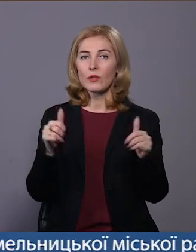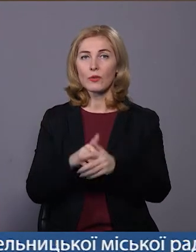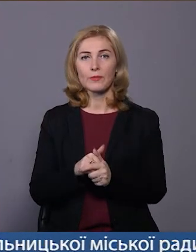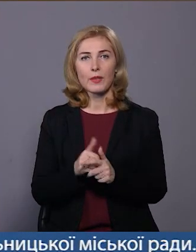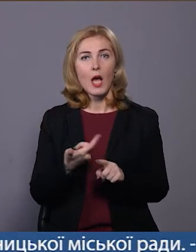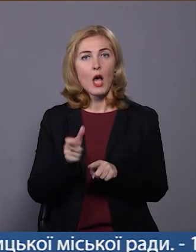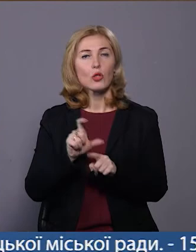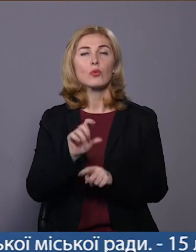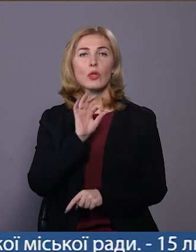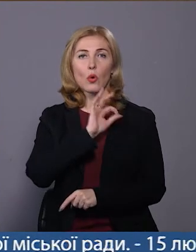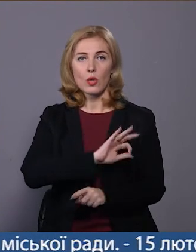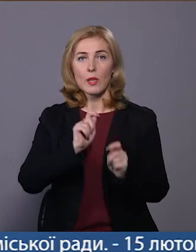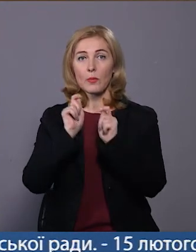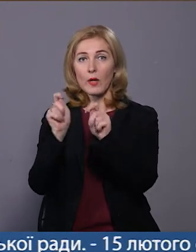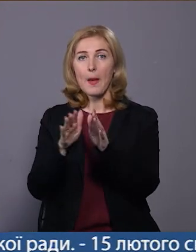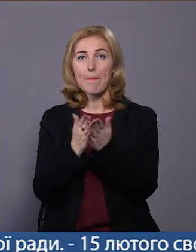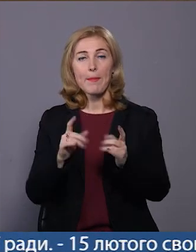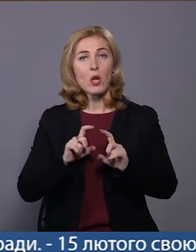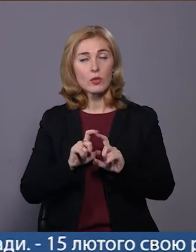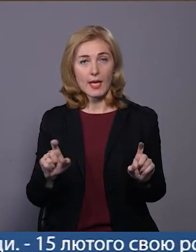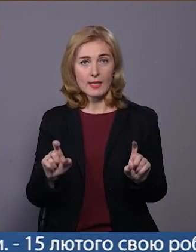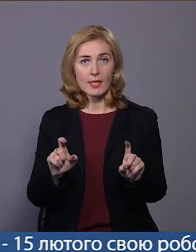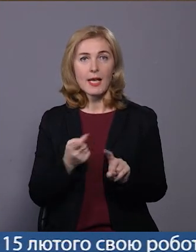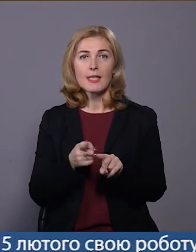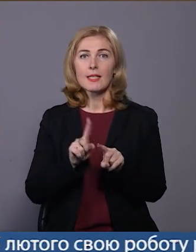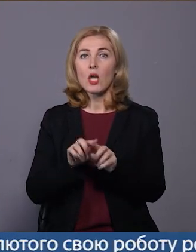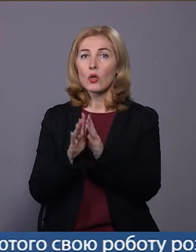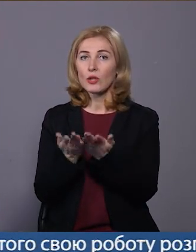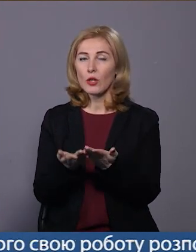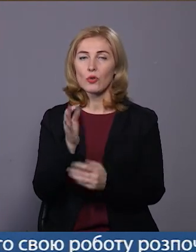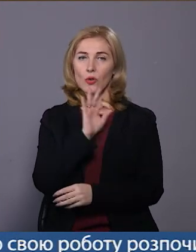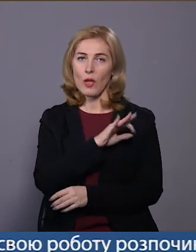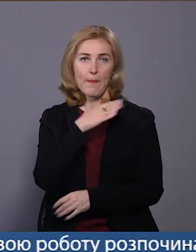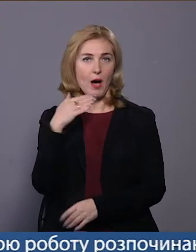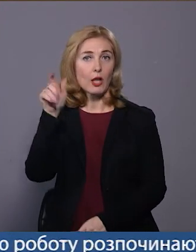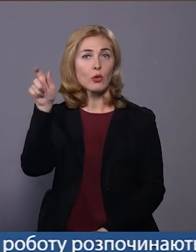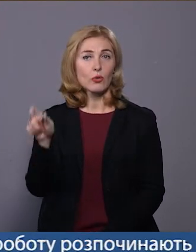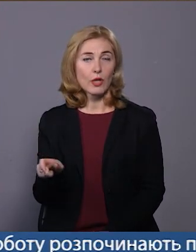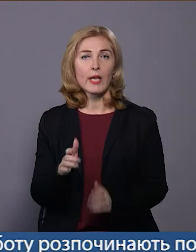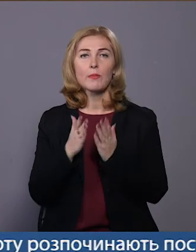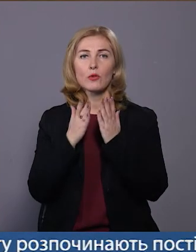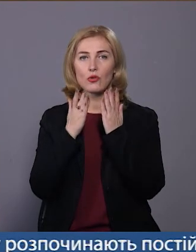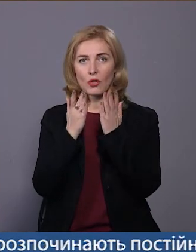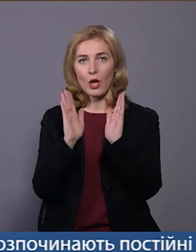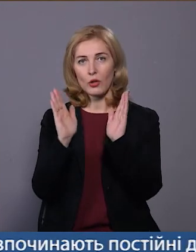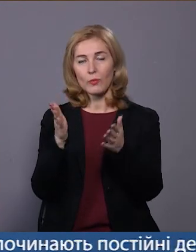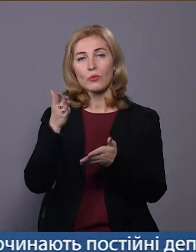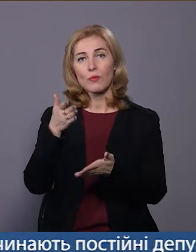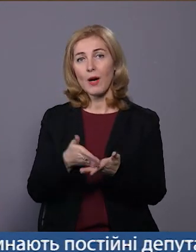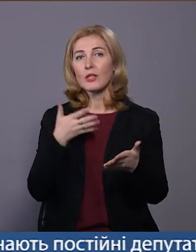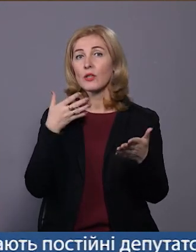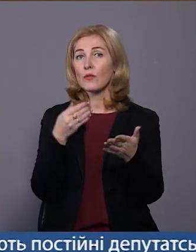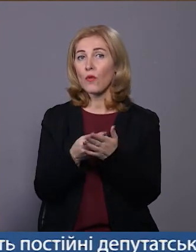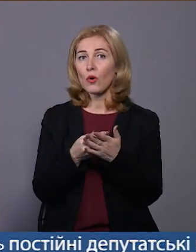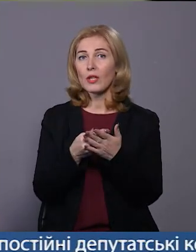дуже корисно подарувати бібліотеці, тому що в бібліотеці цією книгою скористаються багато людей, її прочитають і будуть мати своє